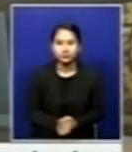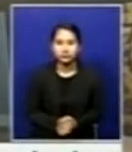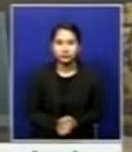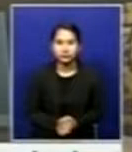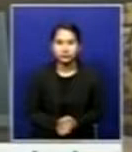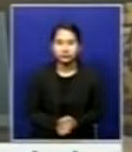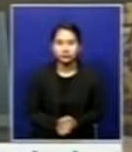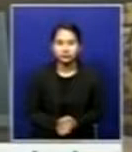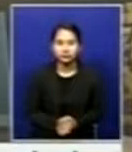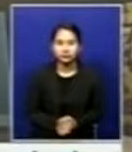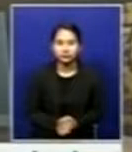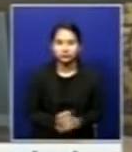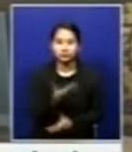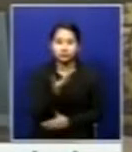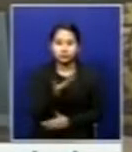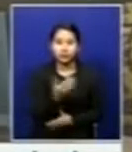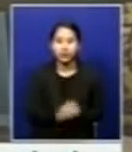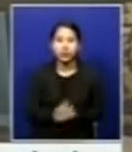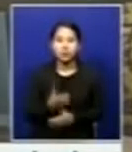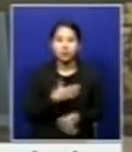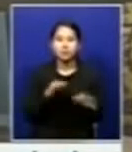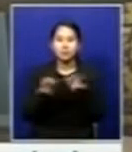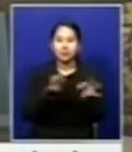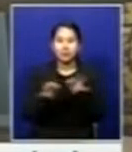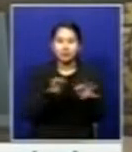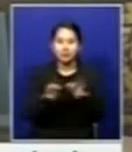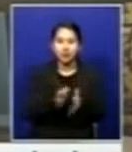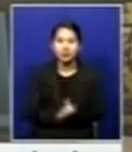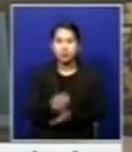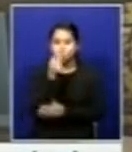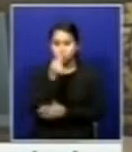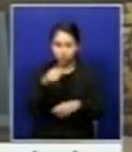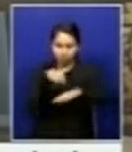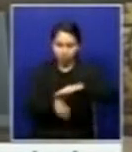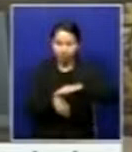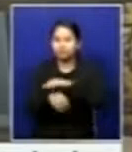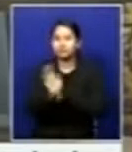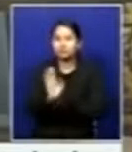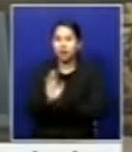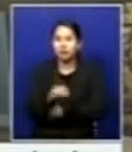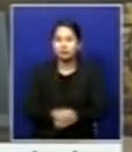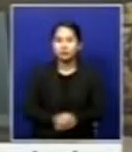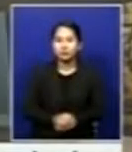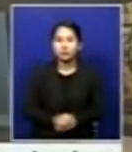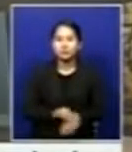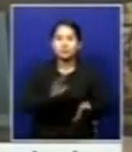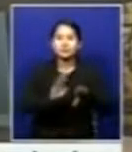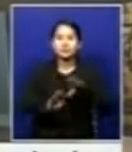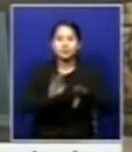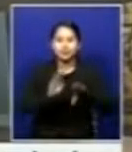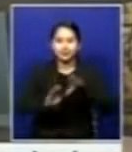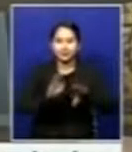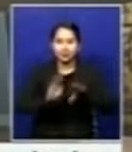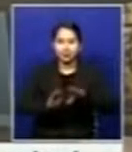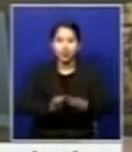ชัดครับที่ผมได้อธิบายมาอันนี้ไม่ต้องไปดูในรายละเอียดครับเขาเพียงแต่เปรียบเทียบอัตราต